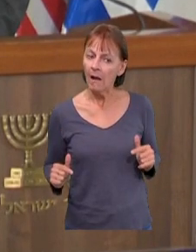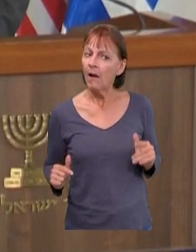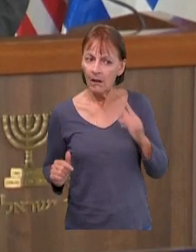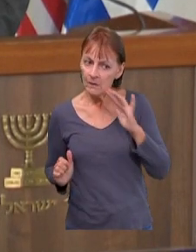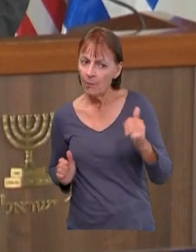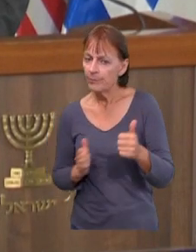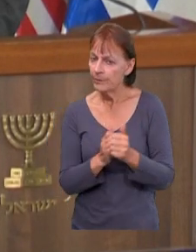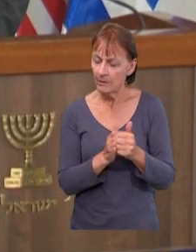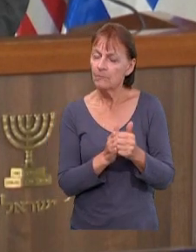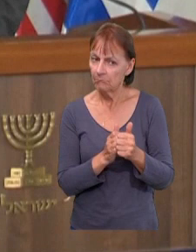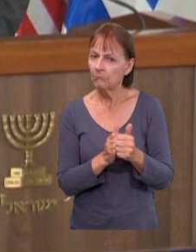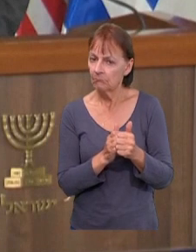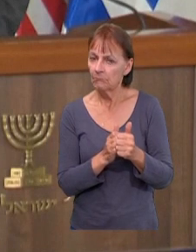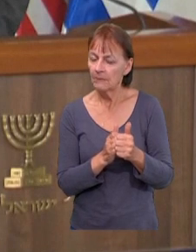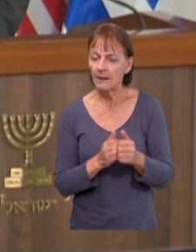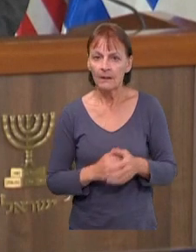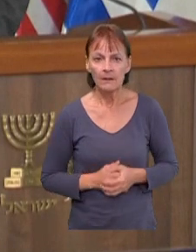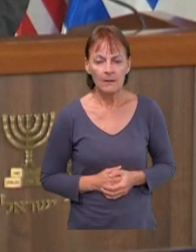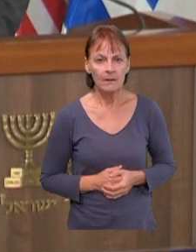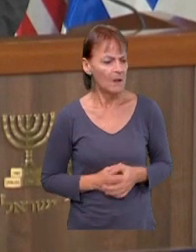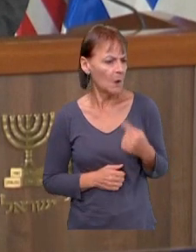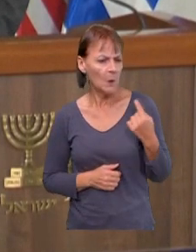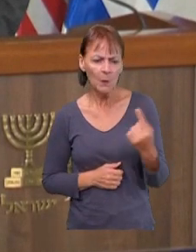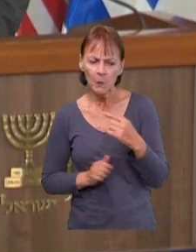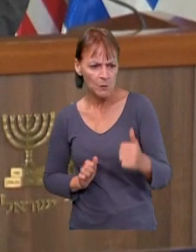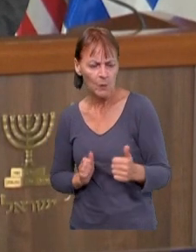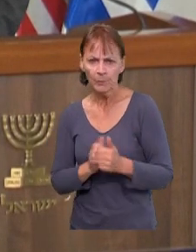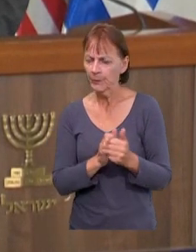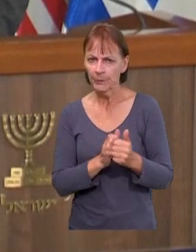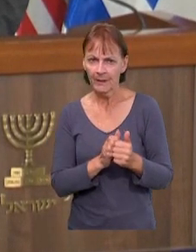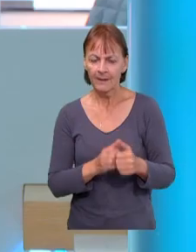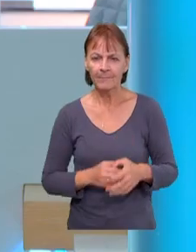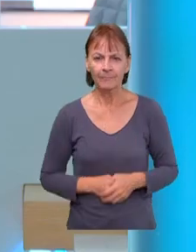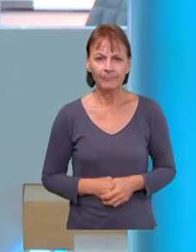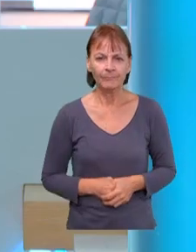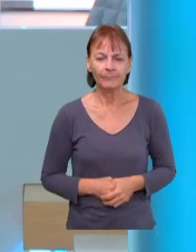faire. Nous serons toujours à vos côtés.